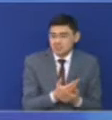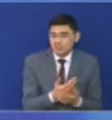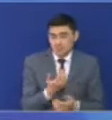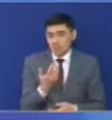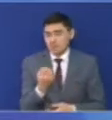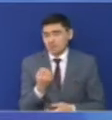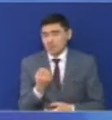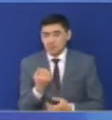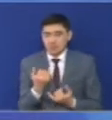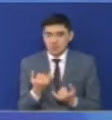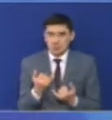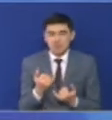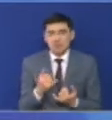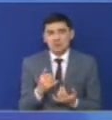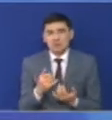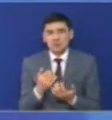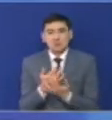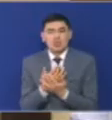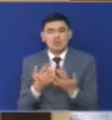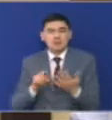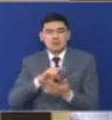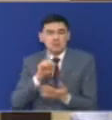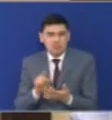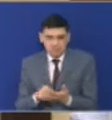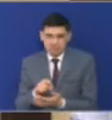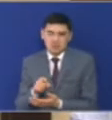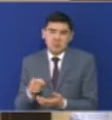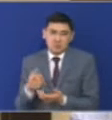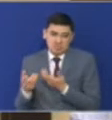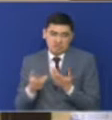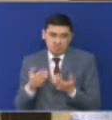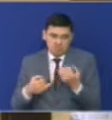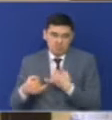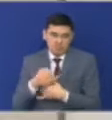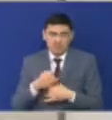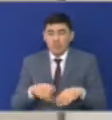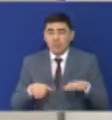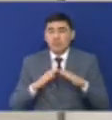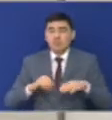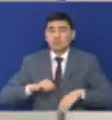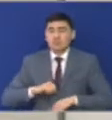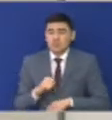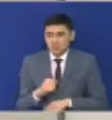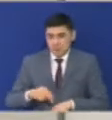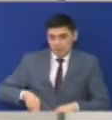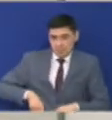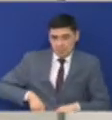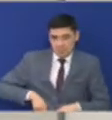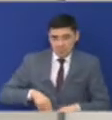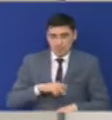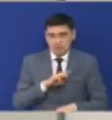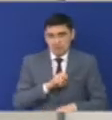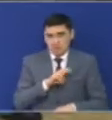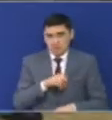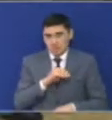обсуждены актуальные вопросы сегодняшнего дня. В своем докладе директор Дома дружбы Надежда Шарова отметила важность работы Совета